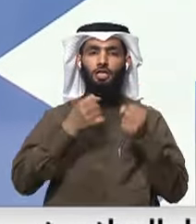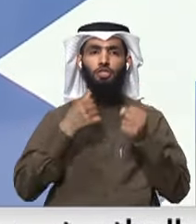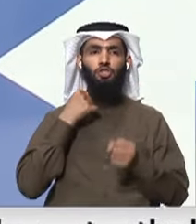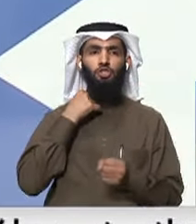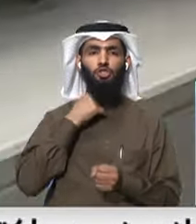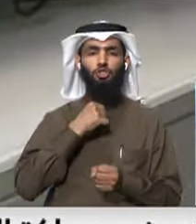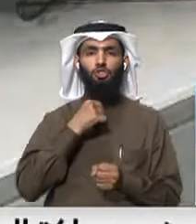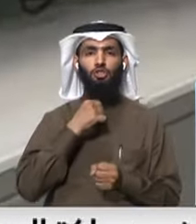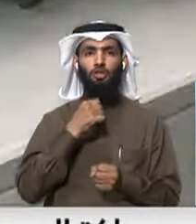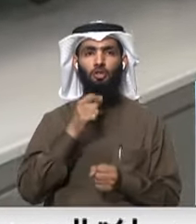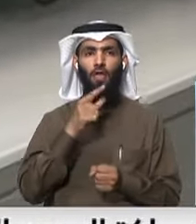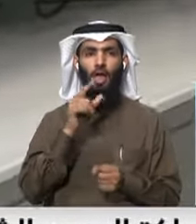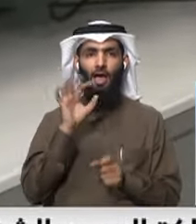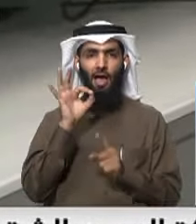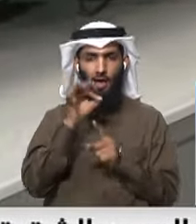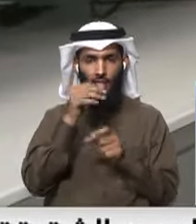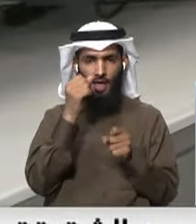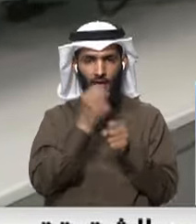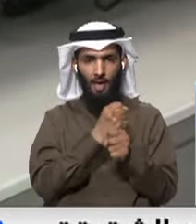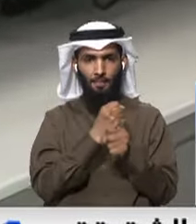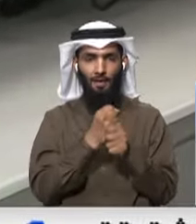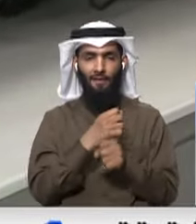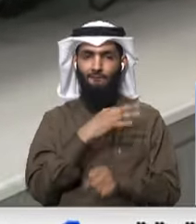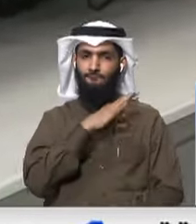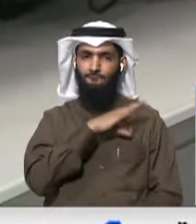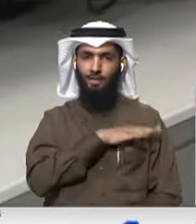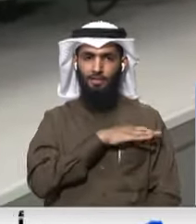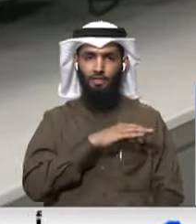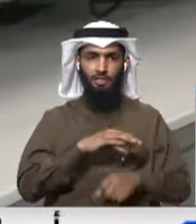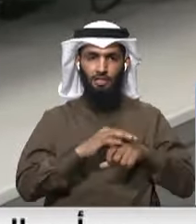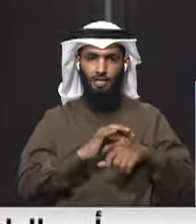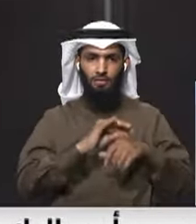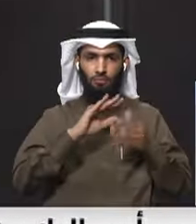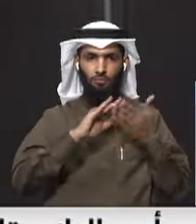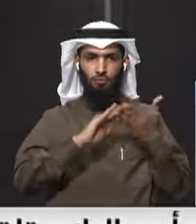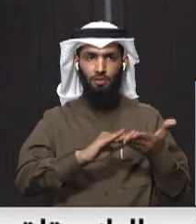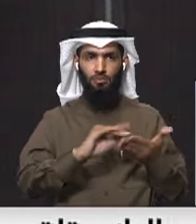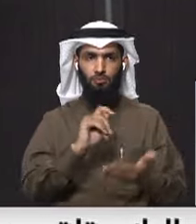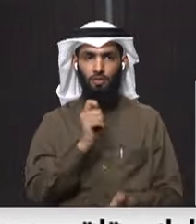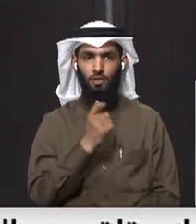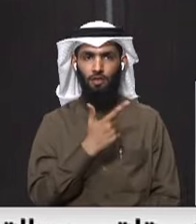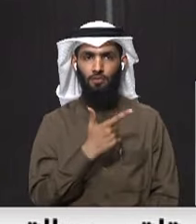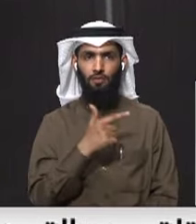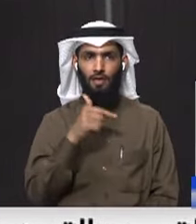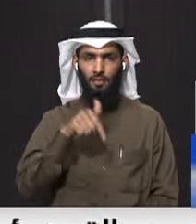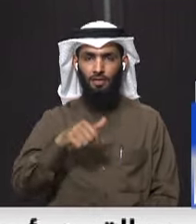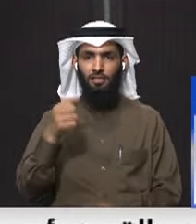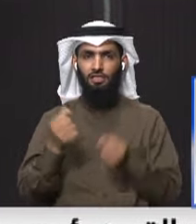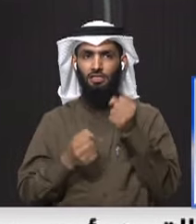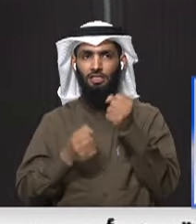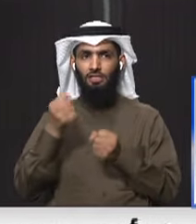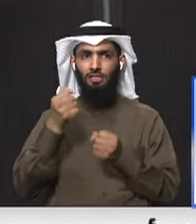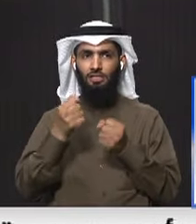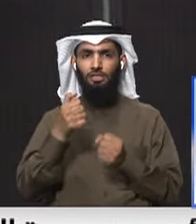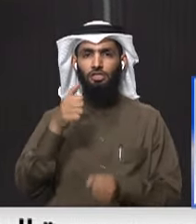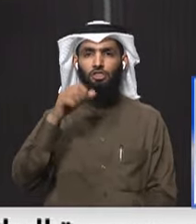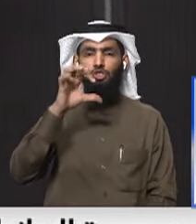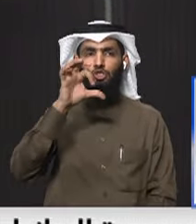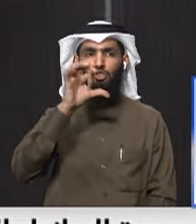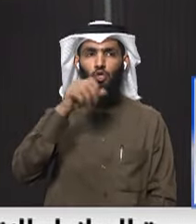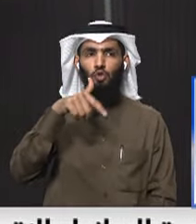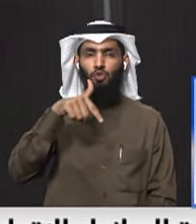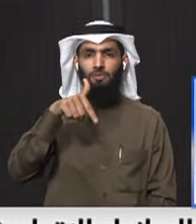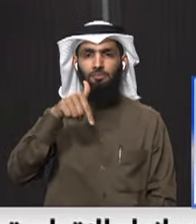سكه الانقاذ وجميعها وحدات عنايه مركزه هذه الاسعافات كلها من 79 سياره